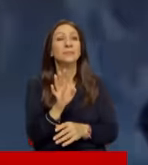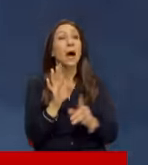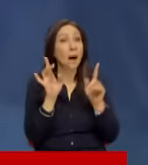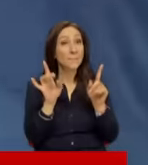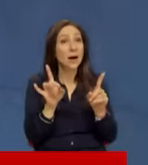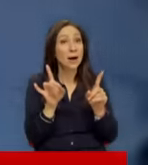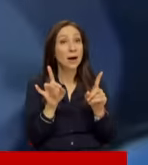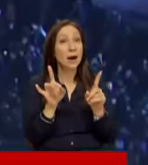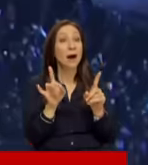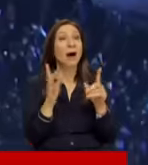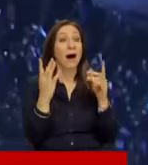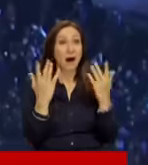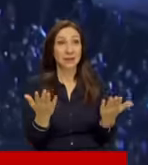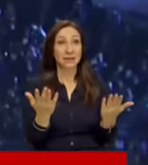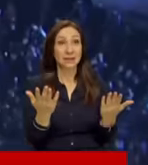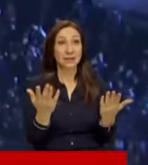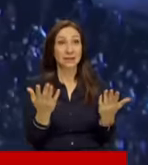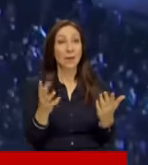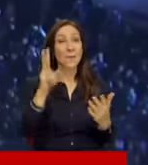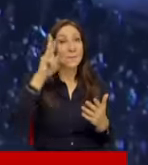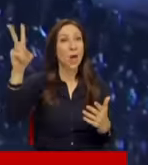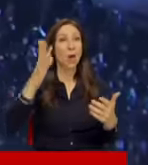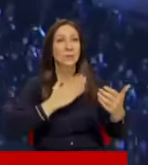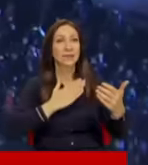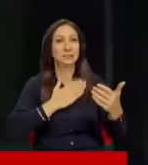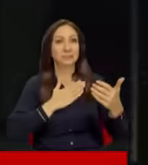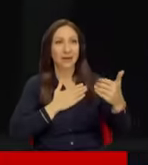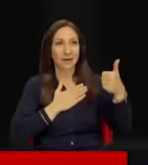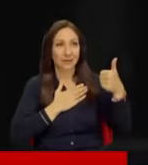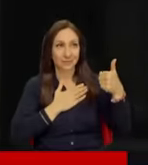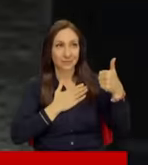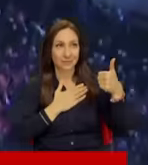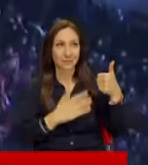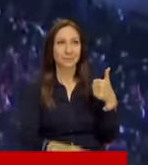Ama artık Beyoğlu bizimle.